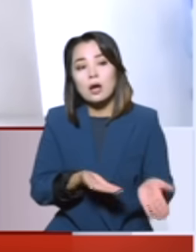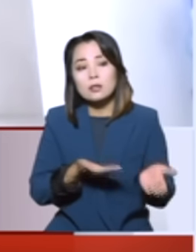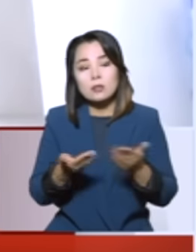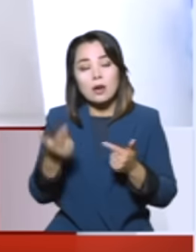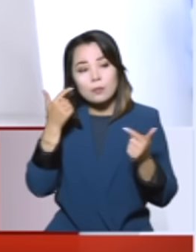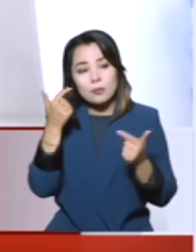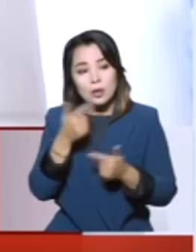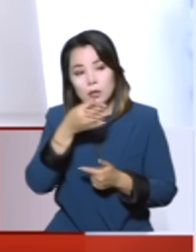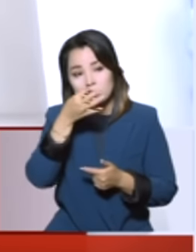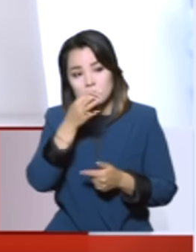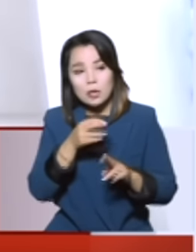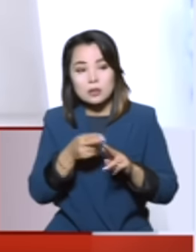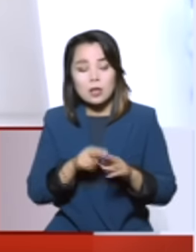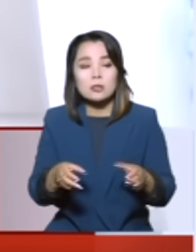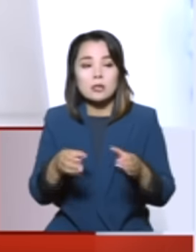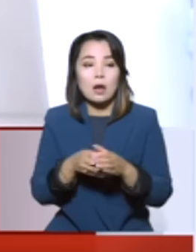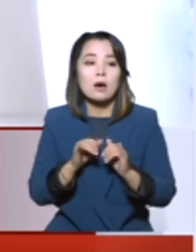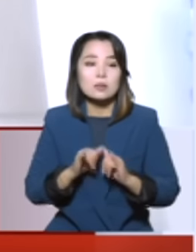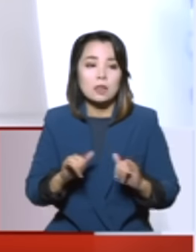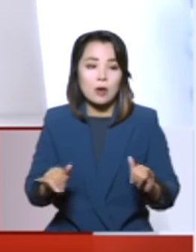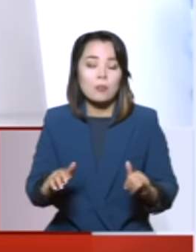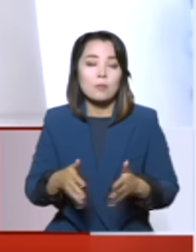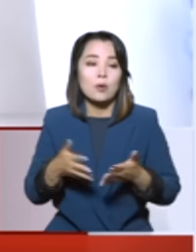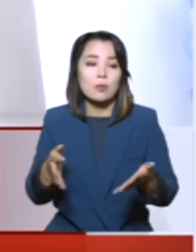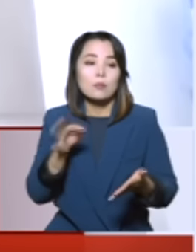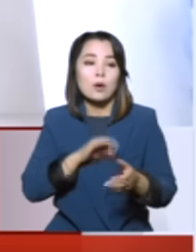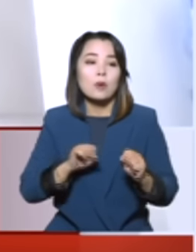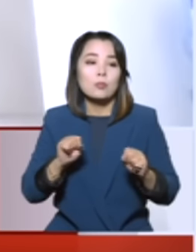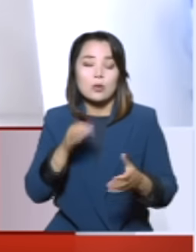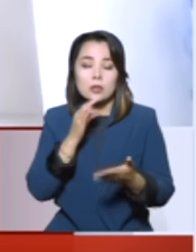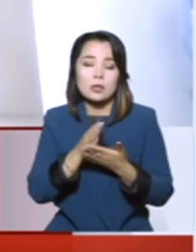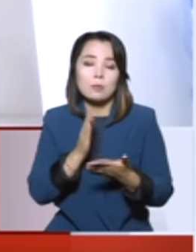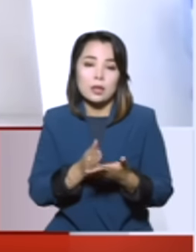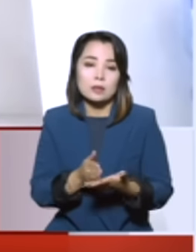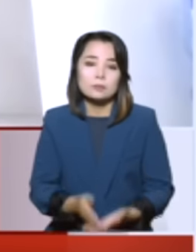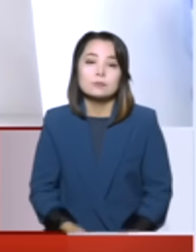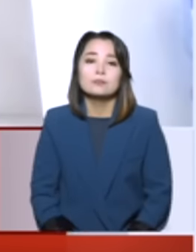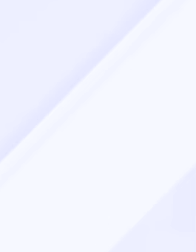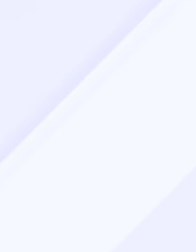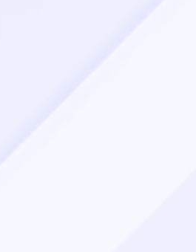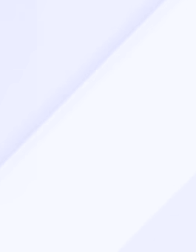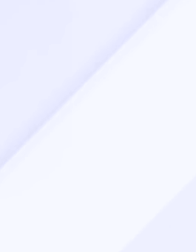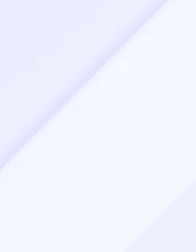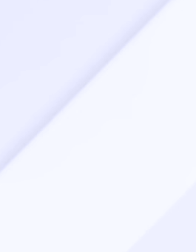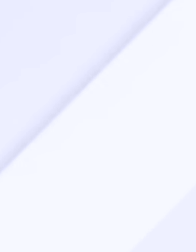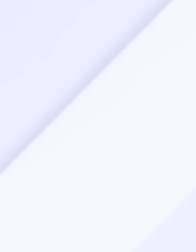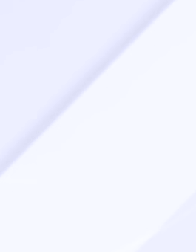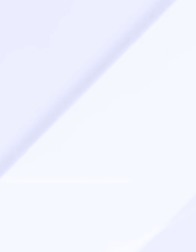мен тәжірибесін осы саланы дамытуға пайдалануға болады деп ойлаймын.